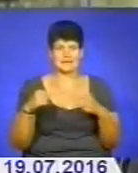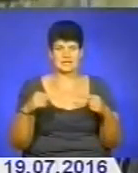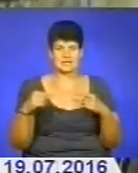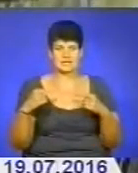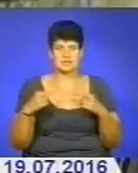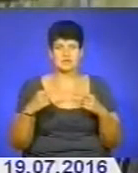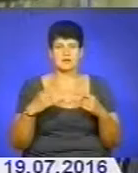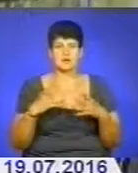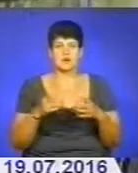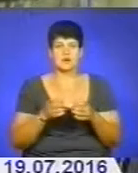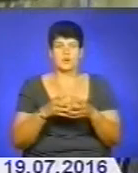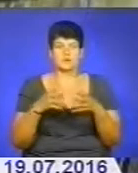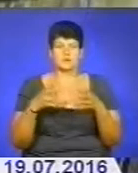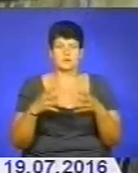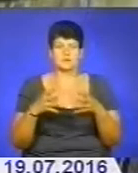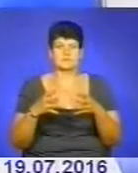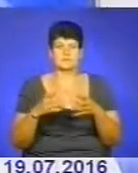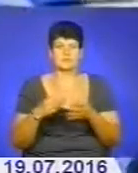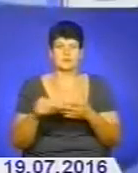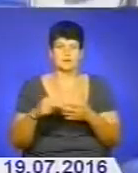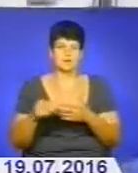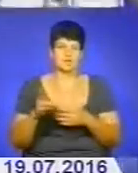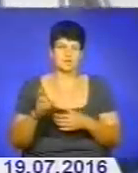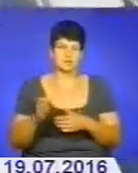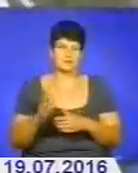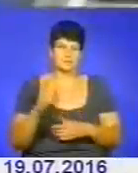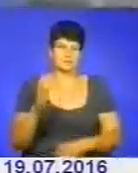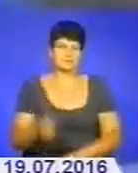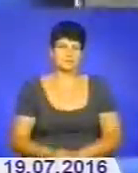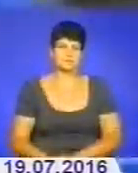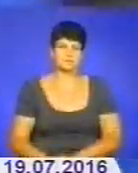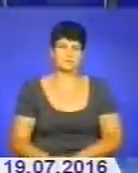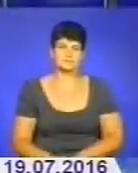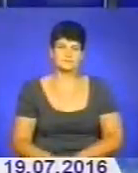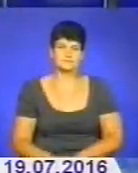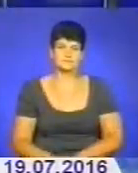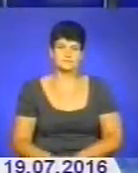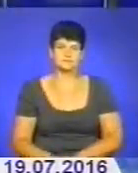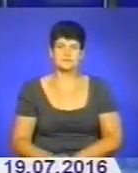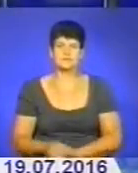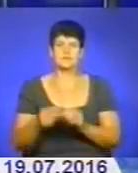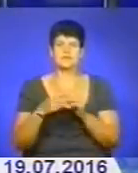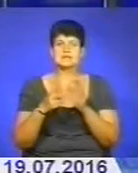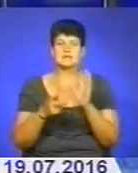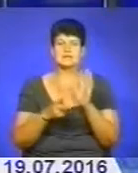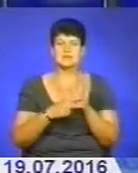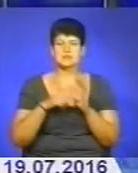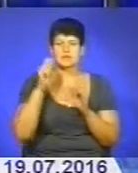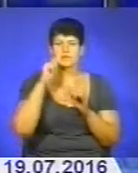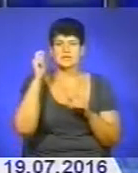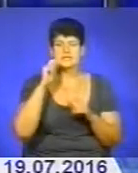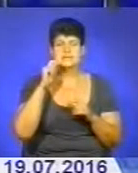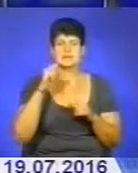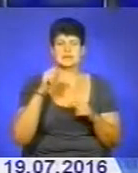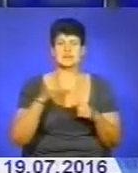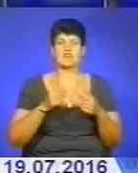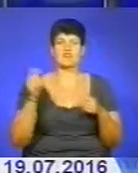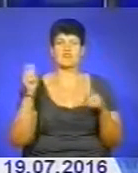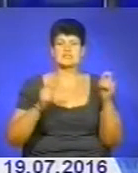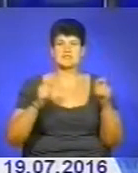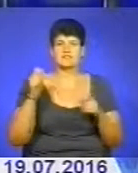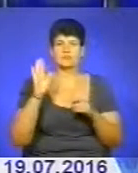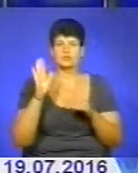що ранні баштанні купувати побоюються. Беруть в основному чорницю, малину, абрикоси, персики та іншу